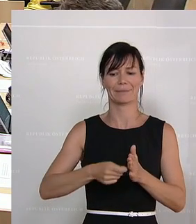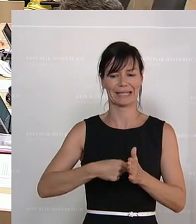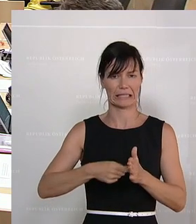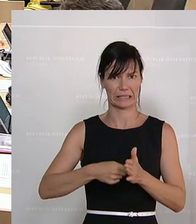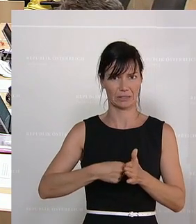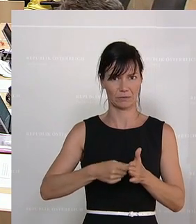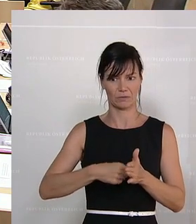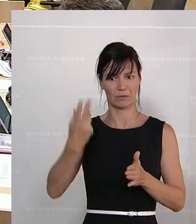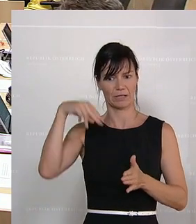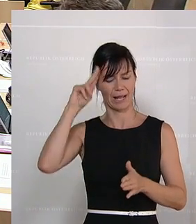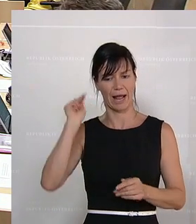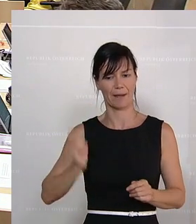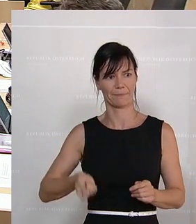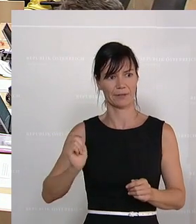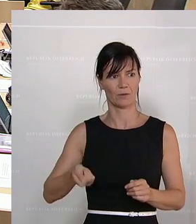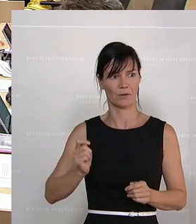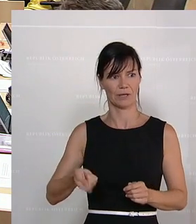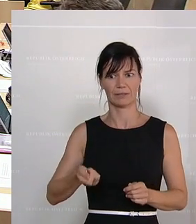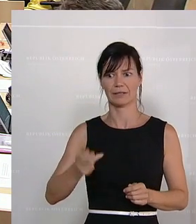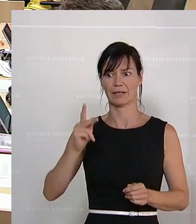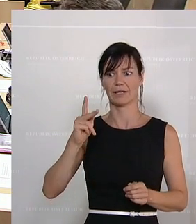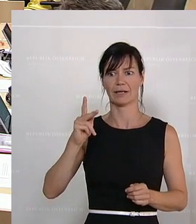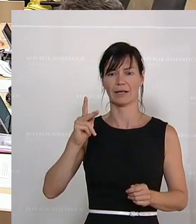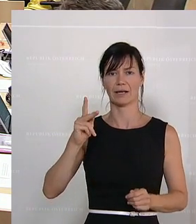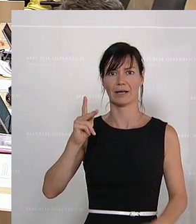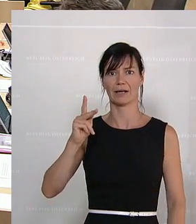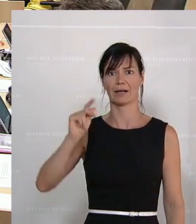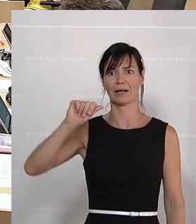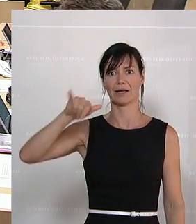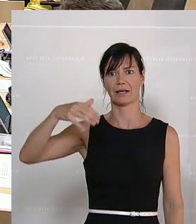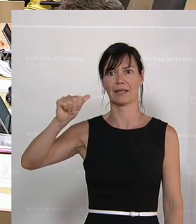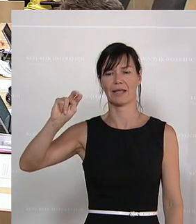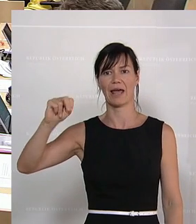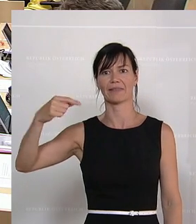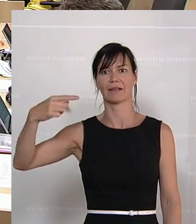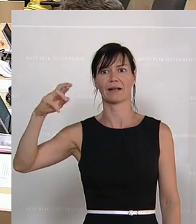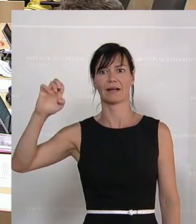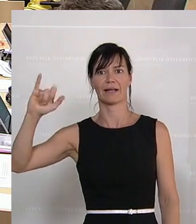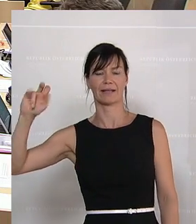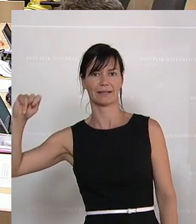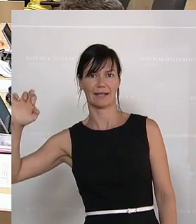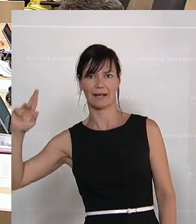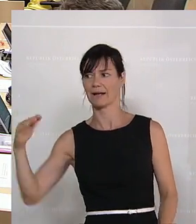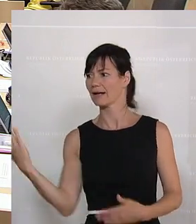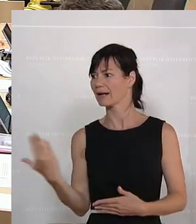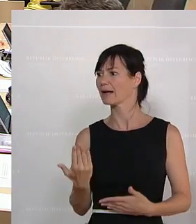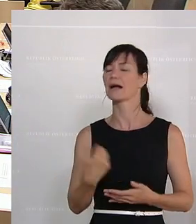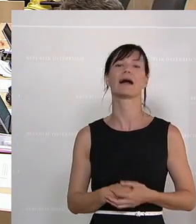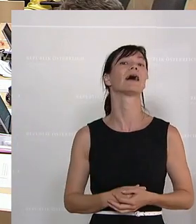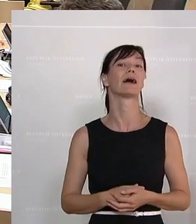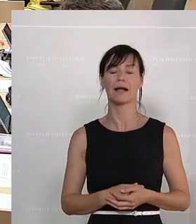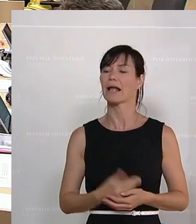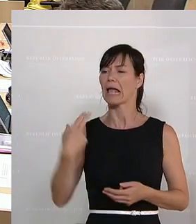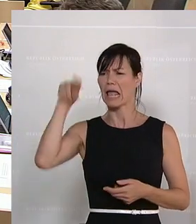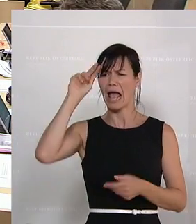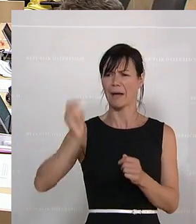und der abgeordnete bringt auch einen abänderungsantrag zum klima bonus ein am wort ist jetzt noch einmal